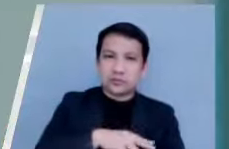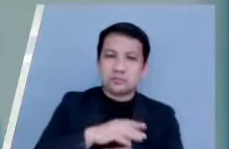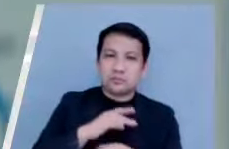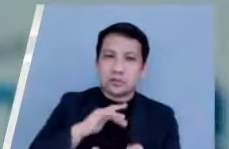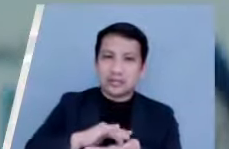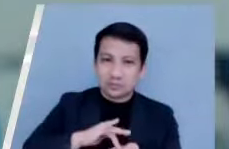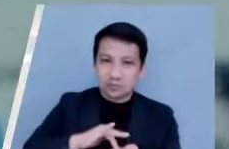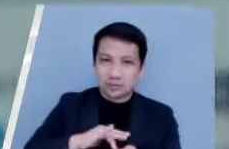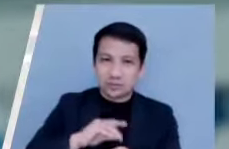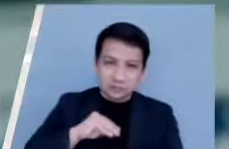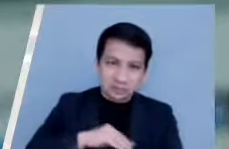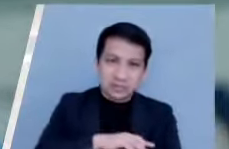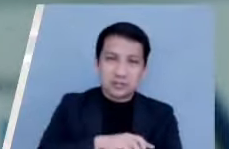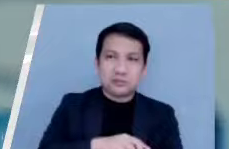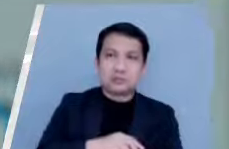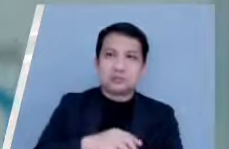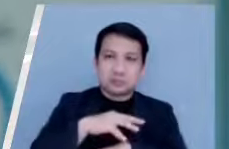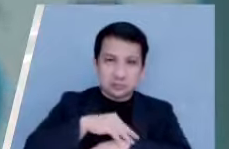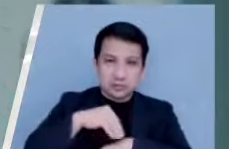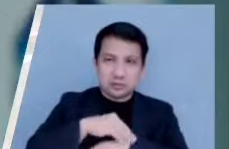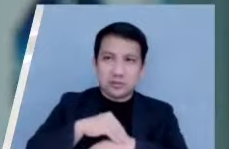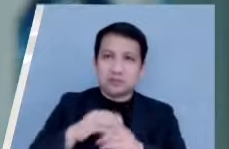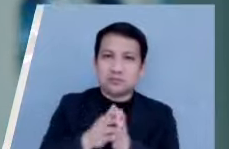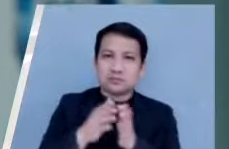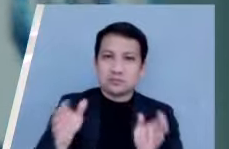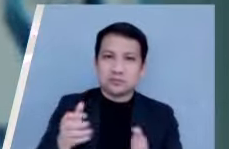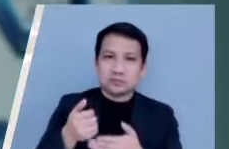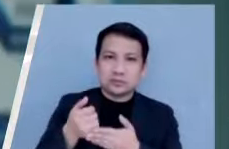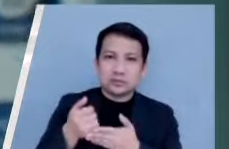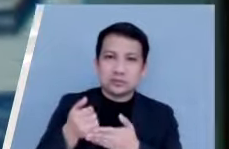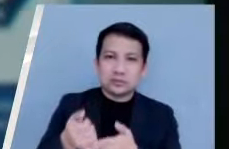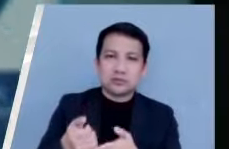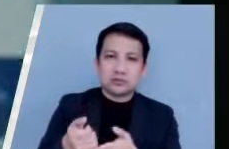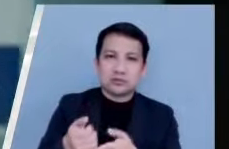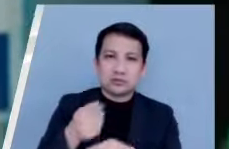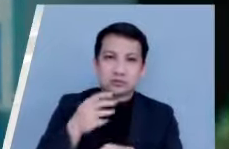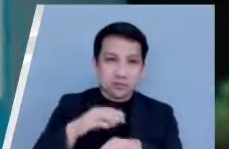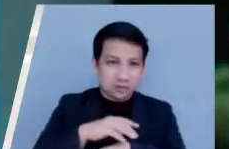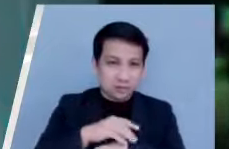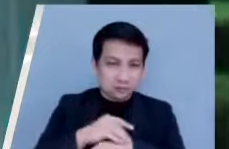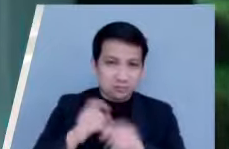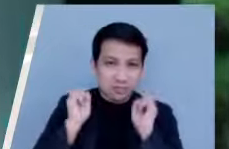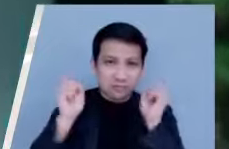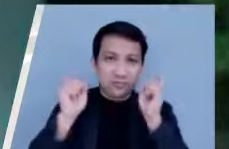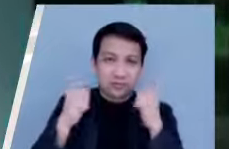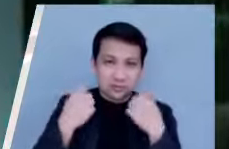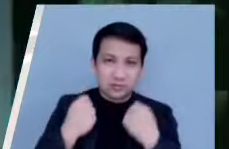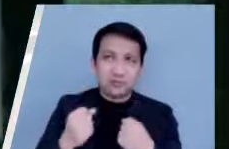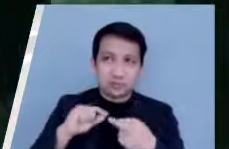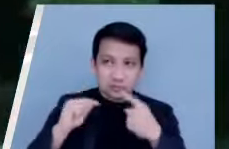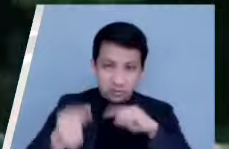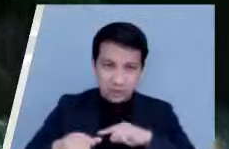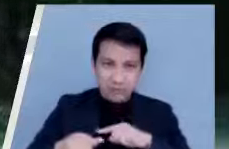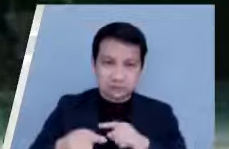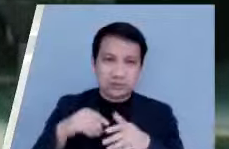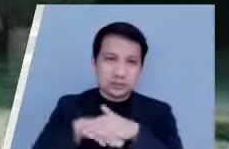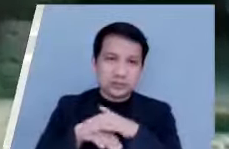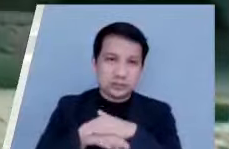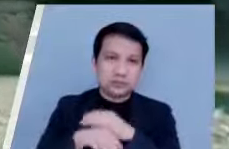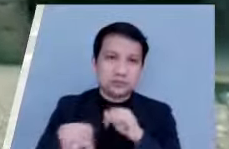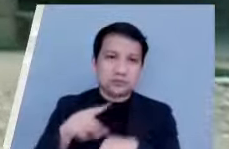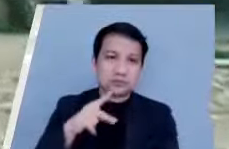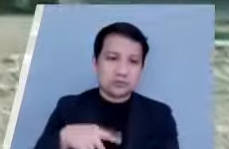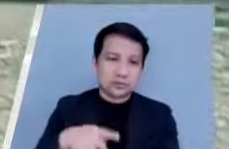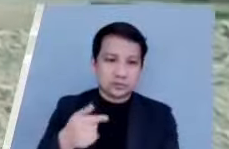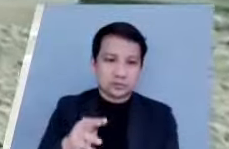There you have it mga kapuso, napakalaking tulong to make severe wound healing faster and more accessible sa bansa. Para sa GMA